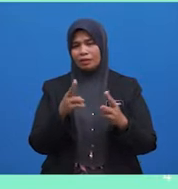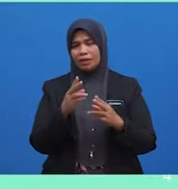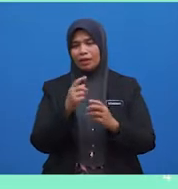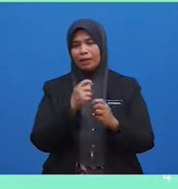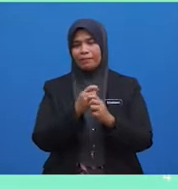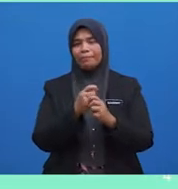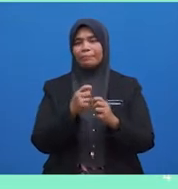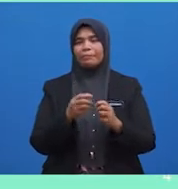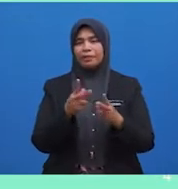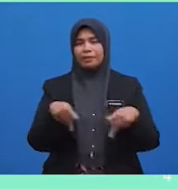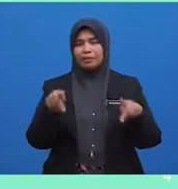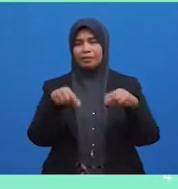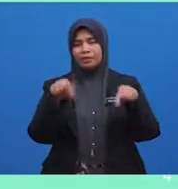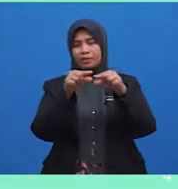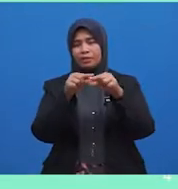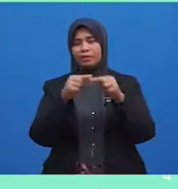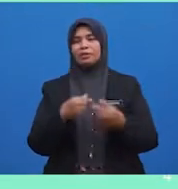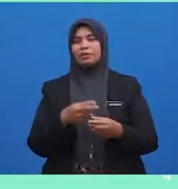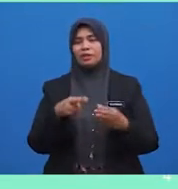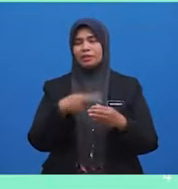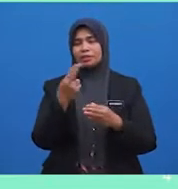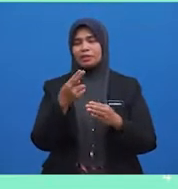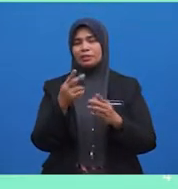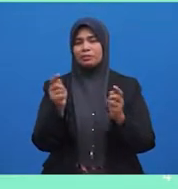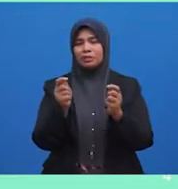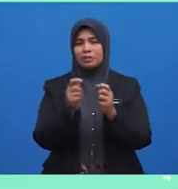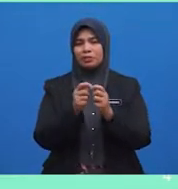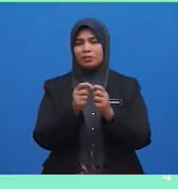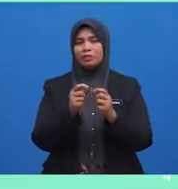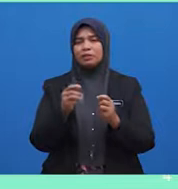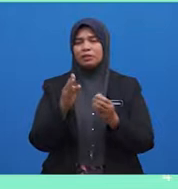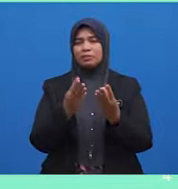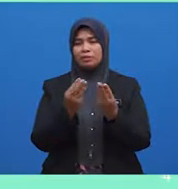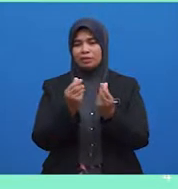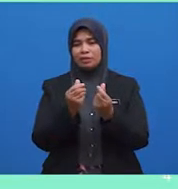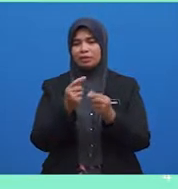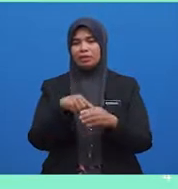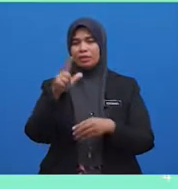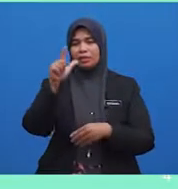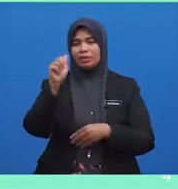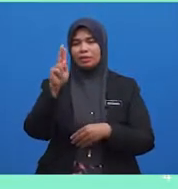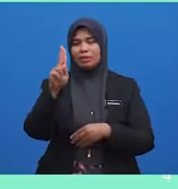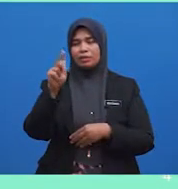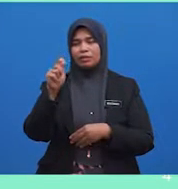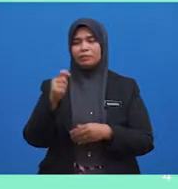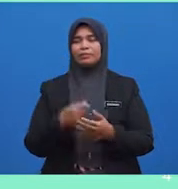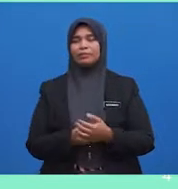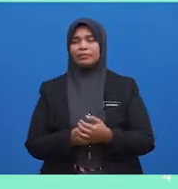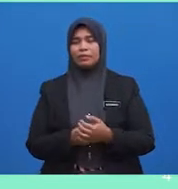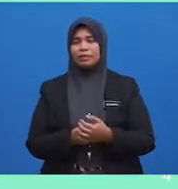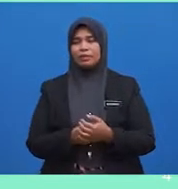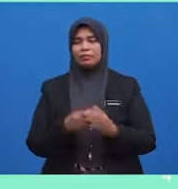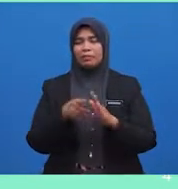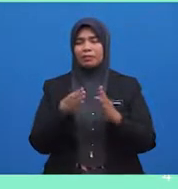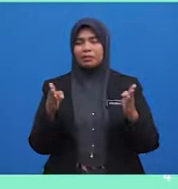tahun 1840-an, hasil penemuan biji timah di Larut. Pembesar-pembesar Melayu, Long